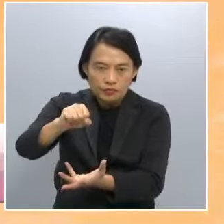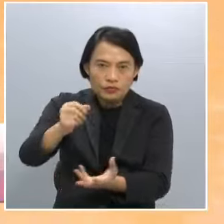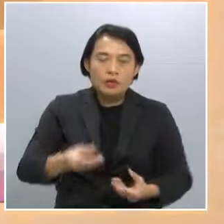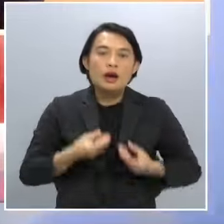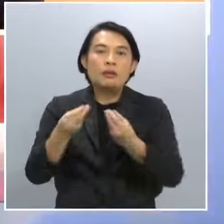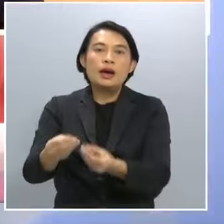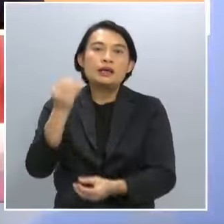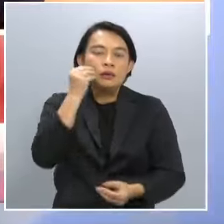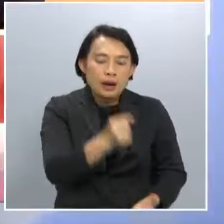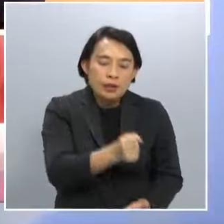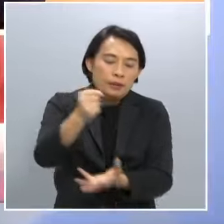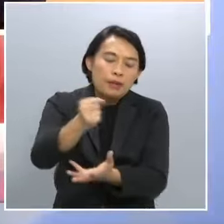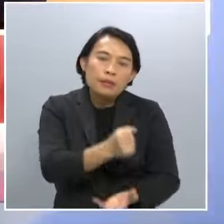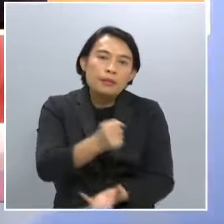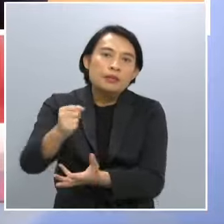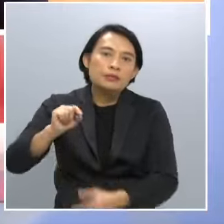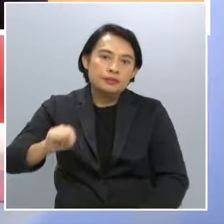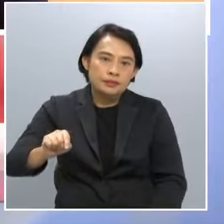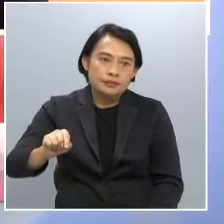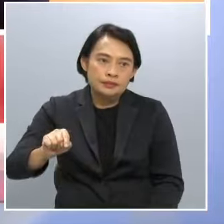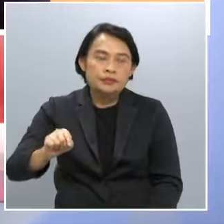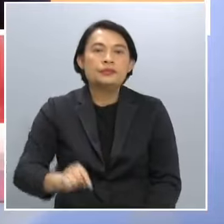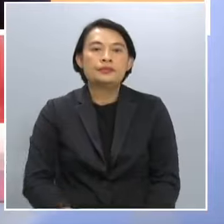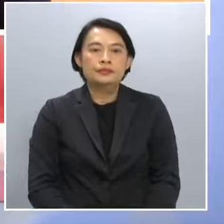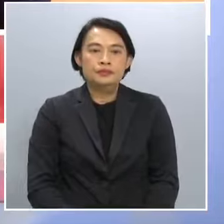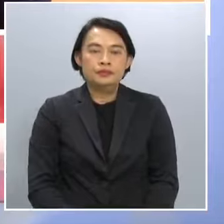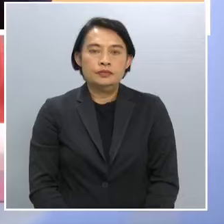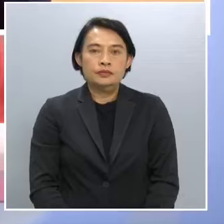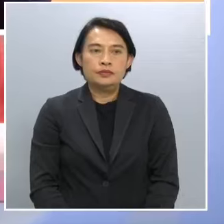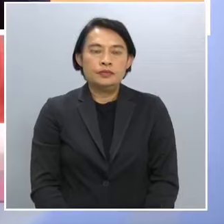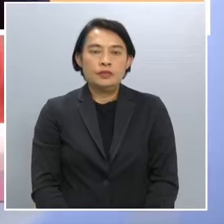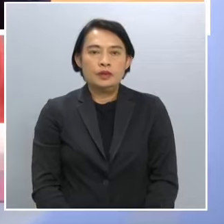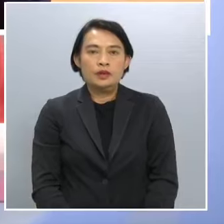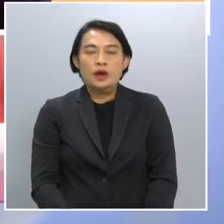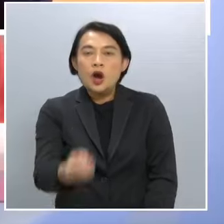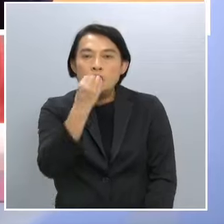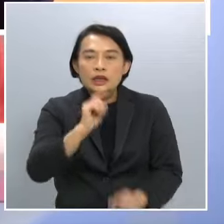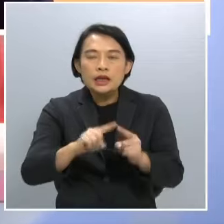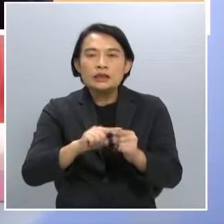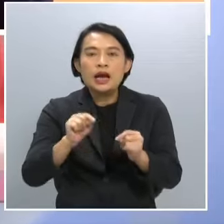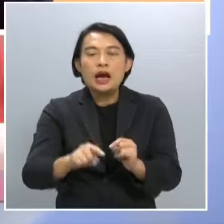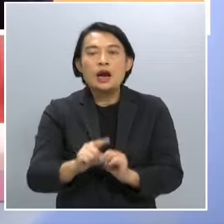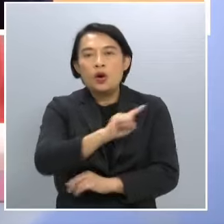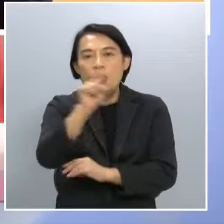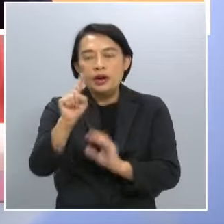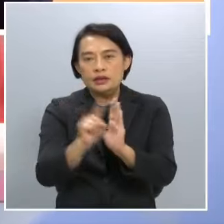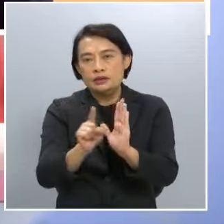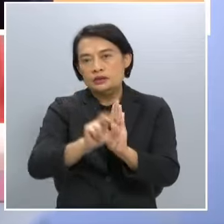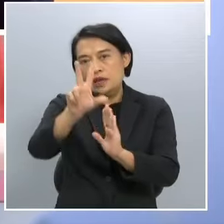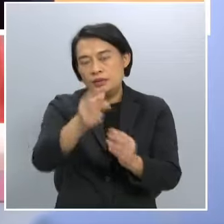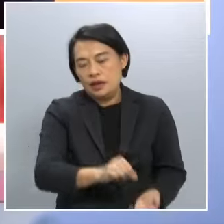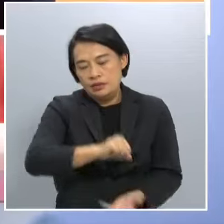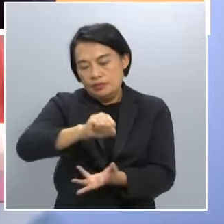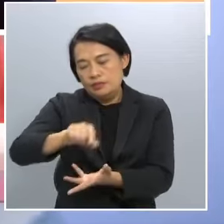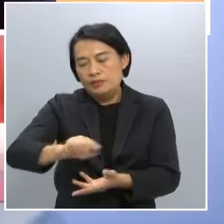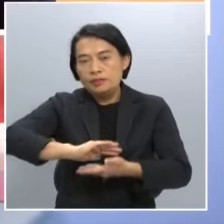นะครับอาหารนี่เราส่งมอบเนี่ยวันละ3ครั้งนะครับเป็นข้าวกล่องนะครับจะมีโรงครัวเคลื่อนที่